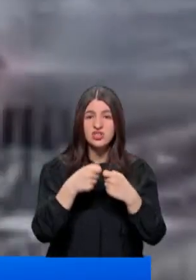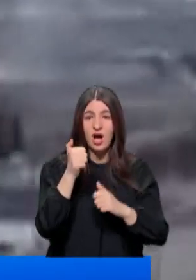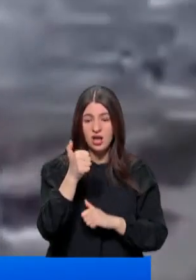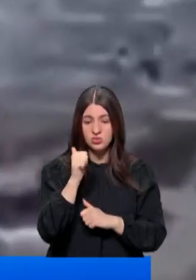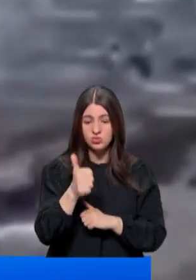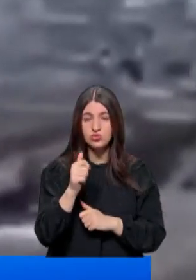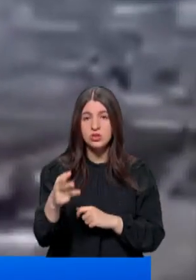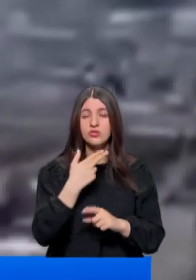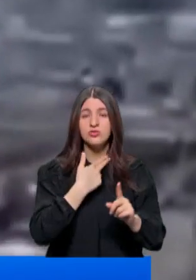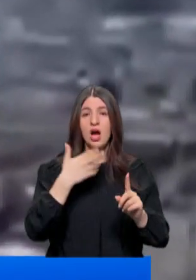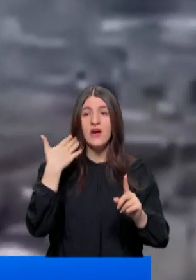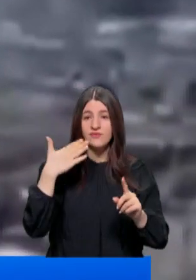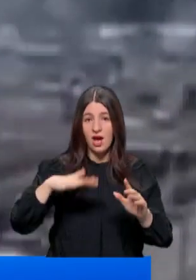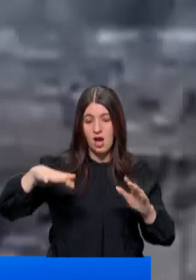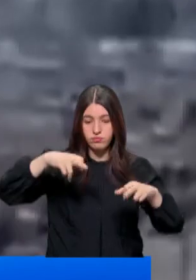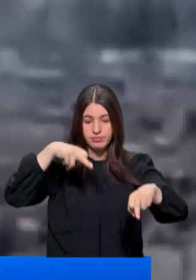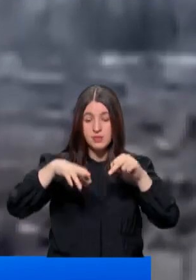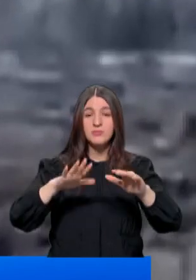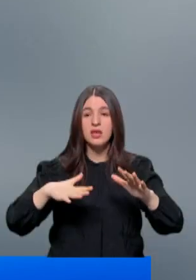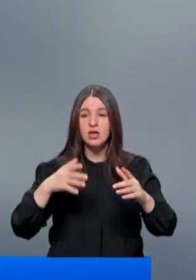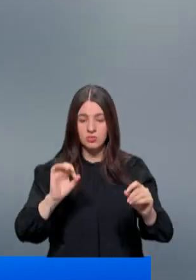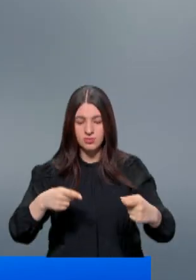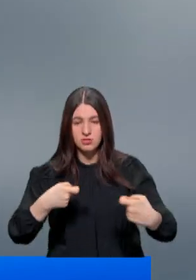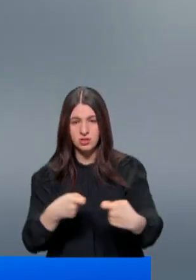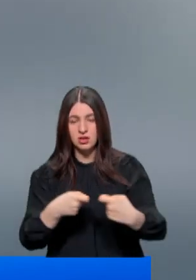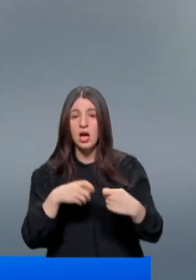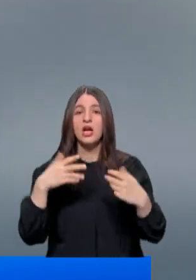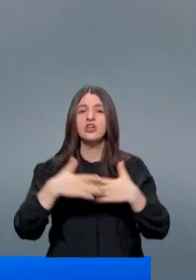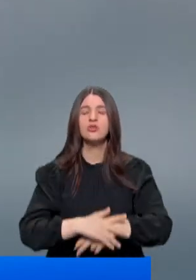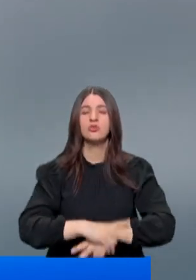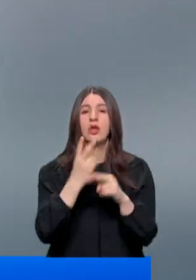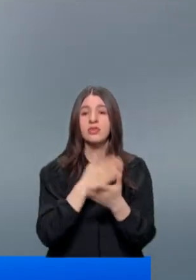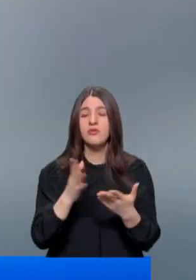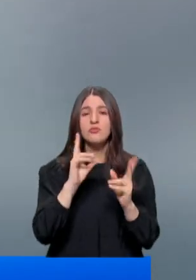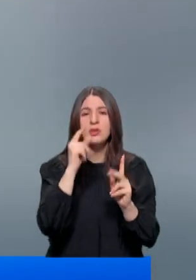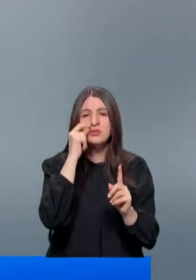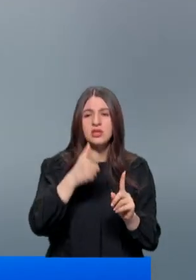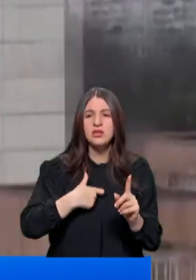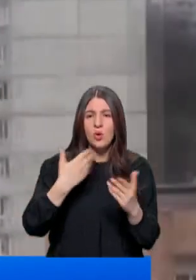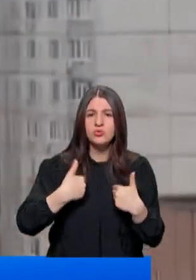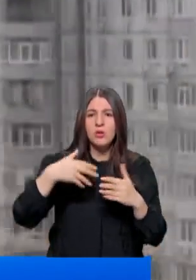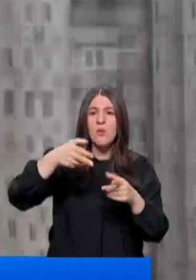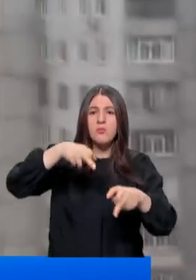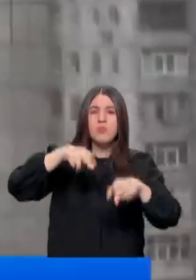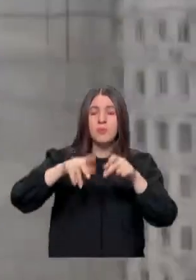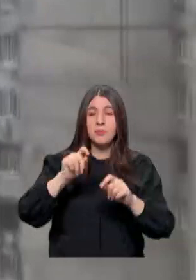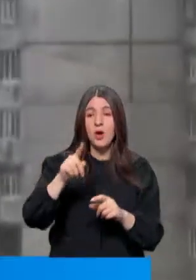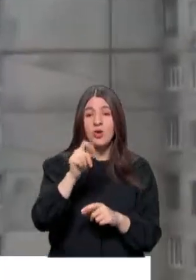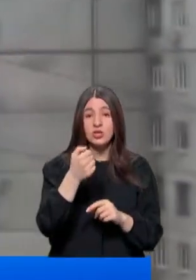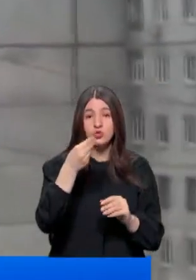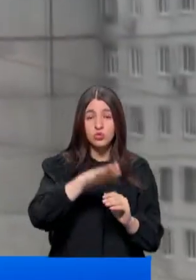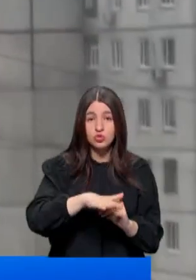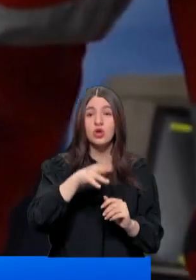6. gününde Rusya'nın havadan ve karadan saldırıları gece gündüz devam ediyor. Sivillerin üzerine bombalar yağıyor. Ukrayna 16'sı